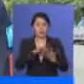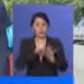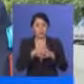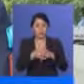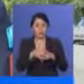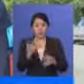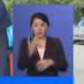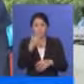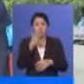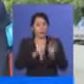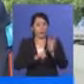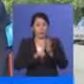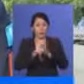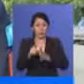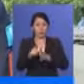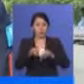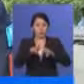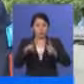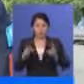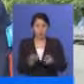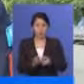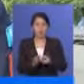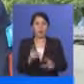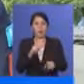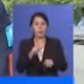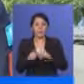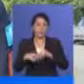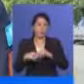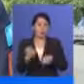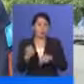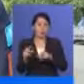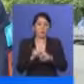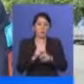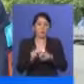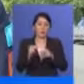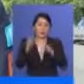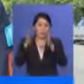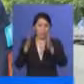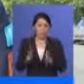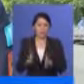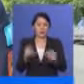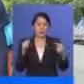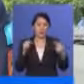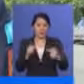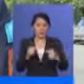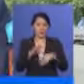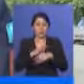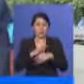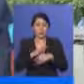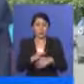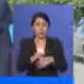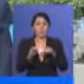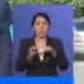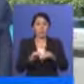тұрғындарын жылыту маусымы басталмас бұрын пештердің жағдайын байқап, бұзылған болса жөндеп, мұржаларын тазалап, өртке қарсы шараларын жүргізсе дейміз.